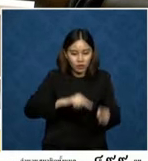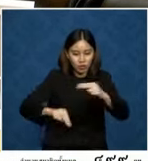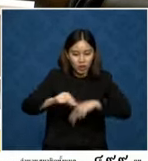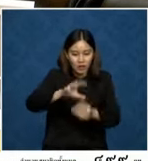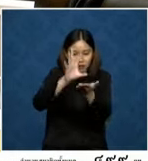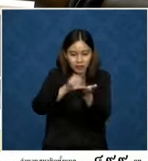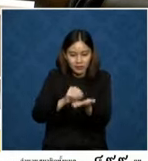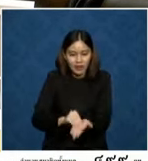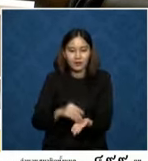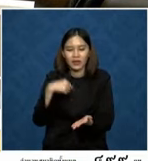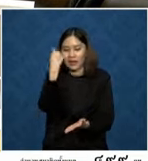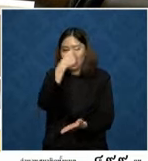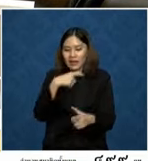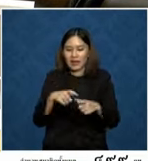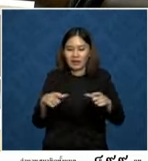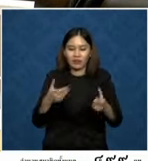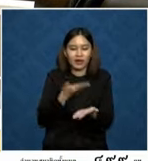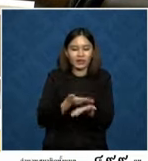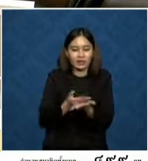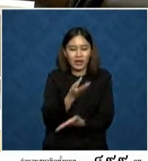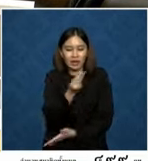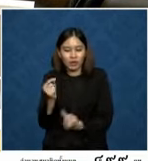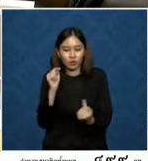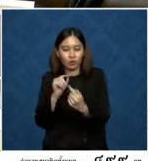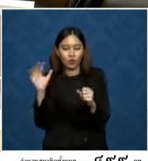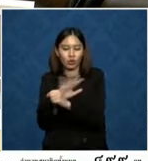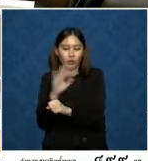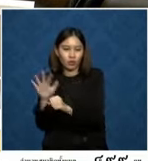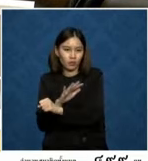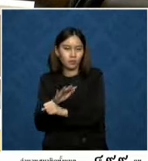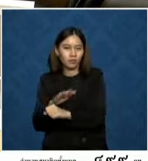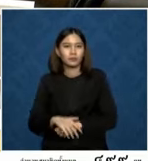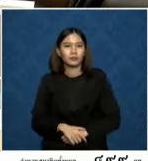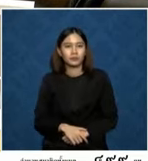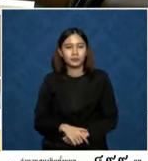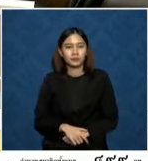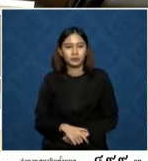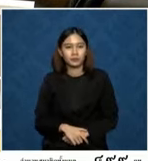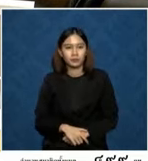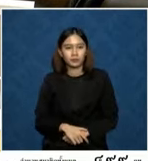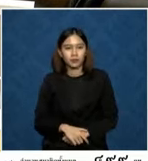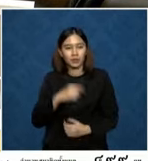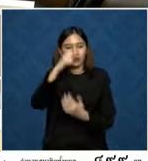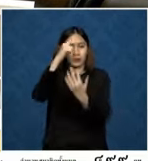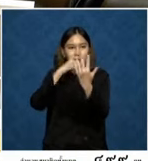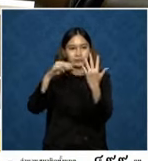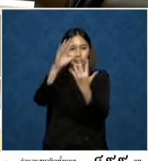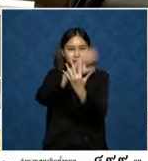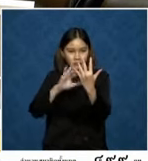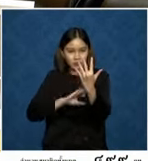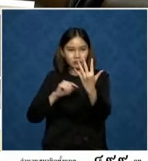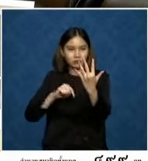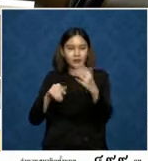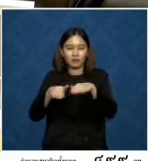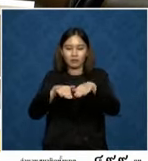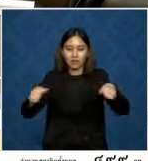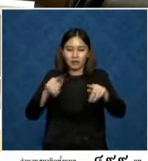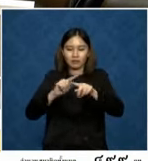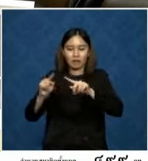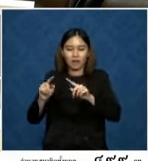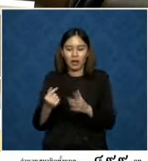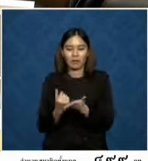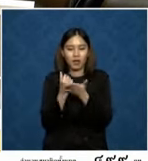ข้อมูลของผู้ใช้เช็คเนี่ยได้อย่างรวดเร็วและสมบูรณ์ขึ้นนะครับซึ่งประเทศไทยเนี่ยก็ไม่มีมาตรการอื่นเข้าม